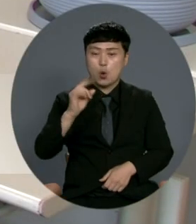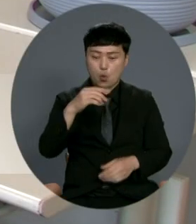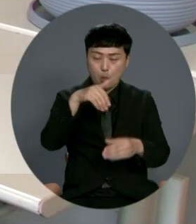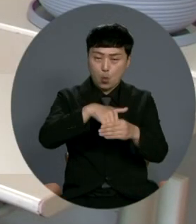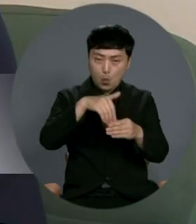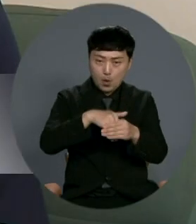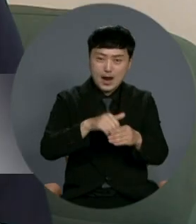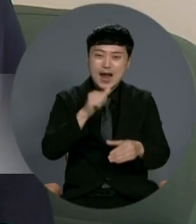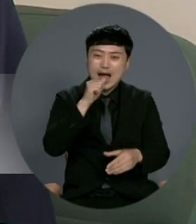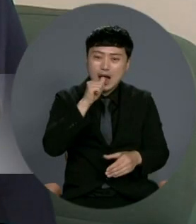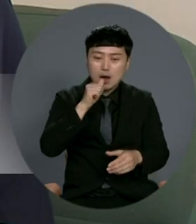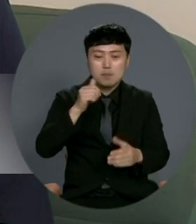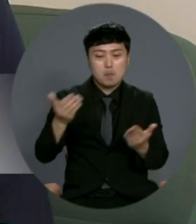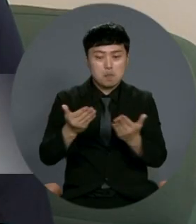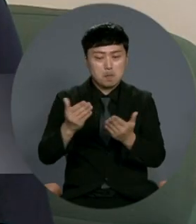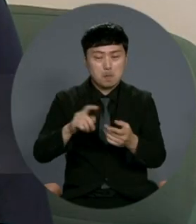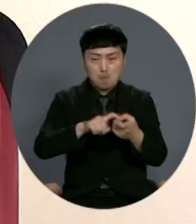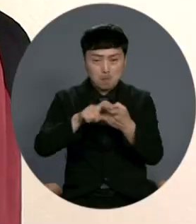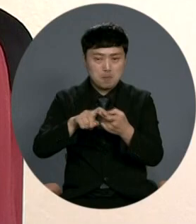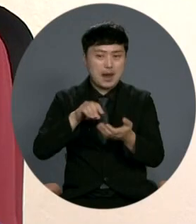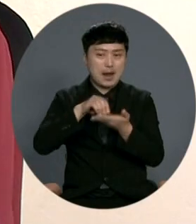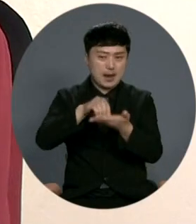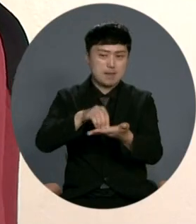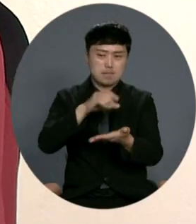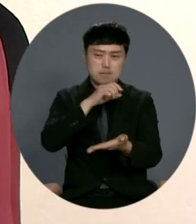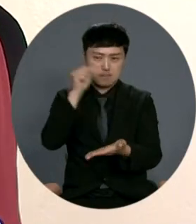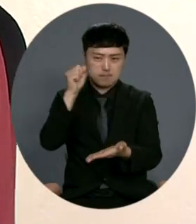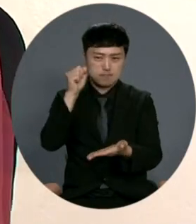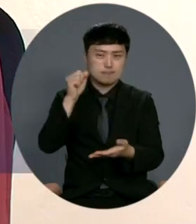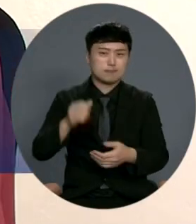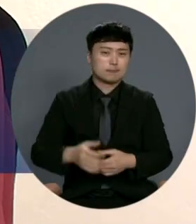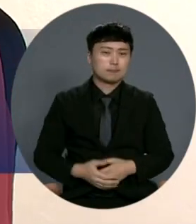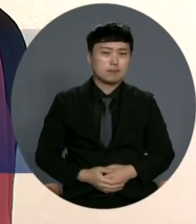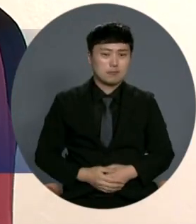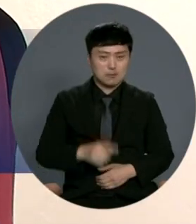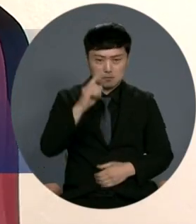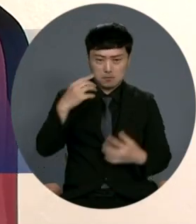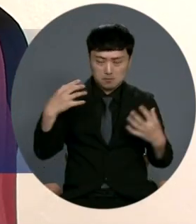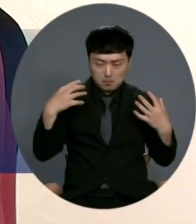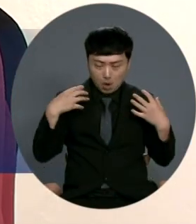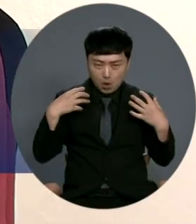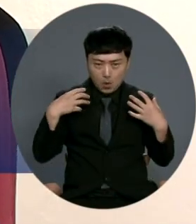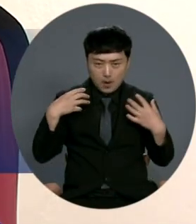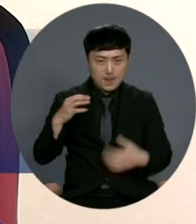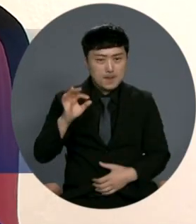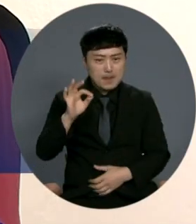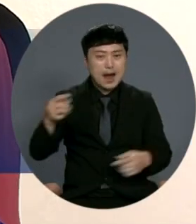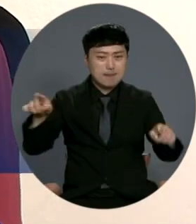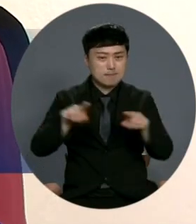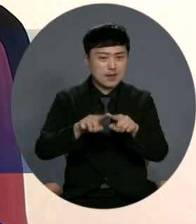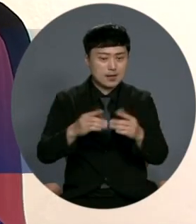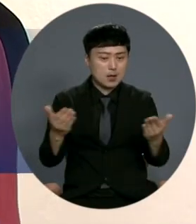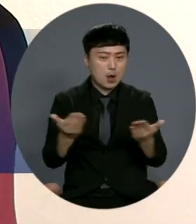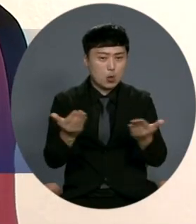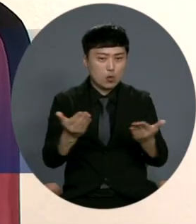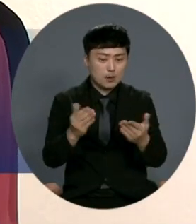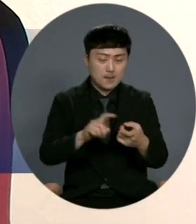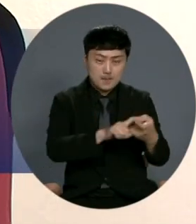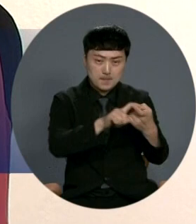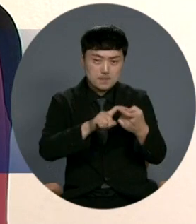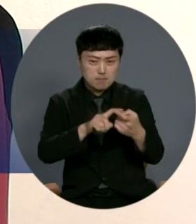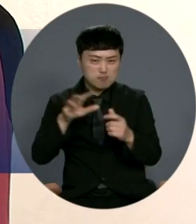통해 금속노조 가입을 확정했습니다. 그렇게 정권과 자본이 함께 어쨌든